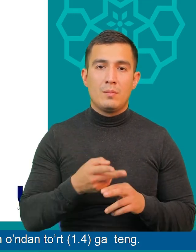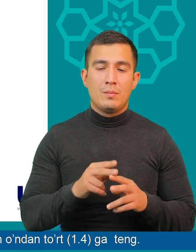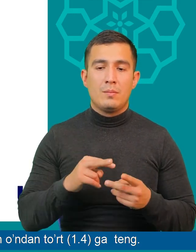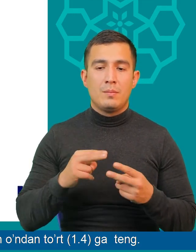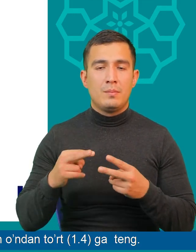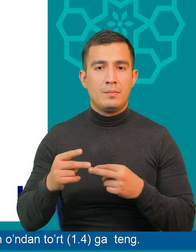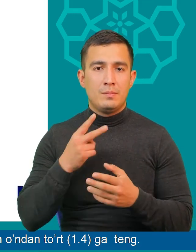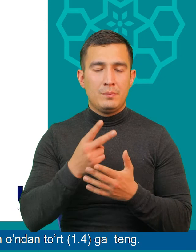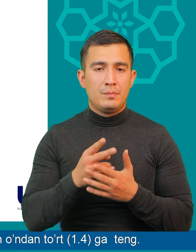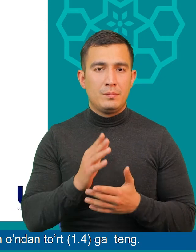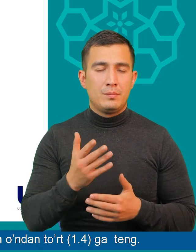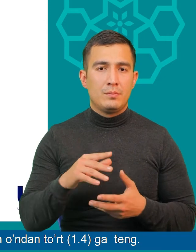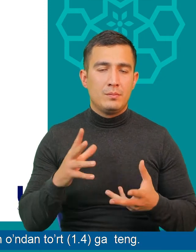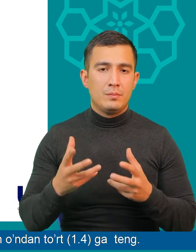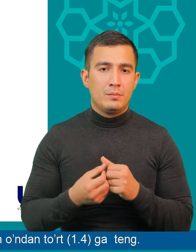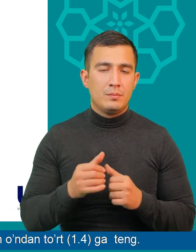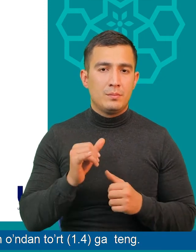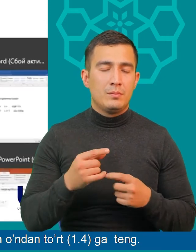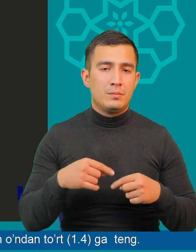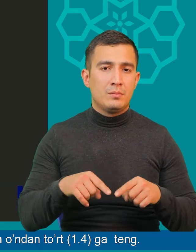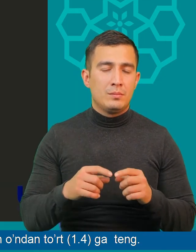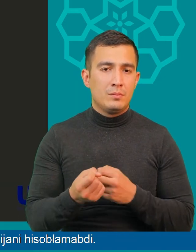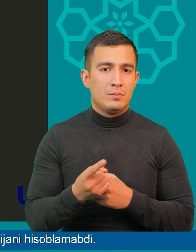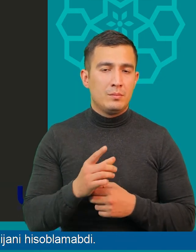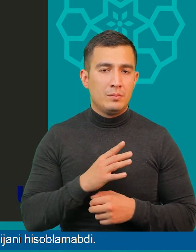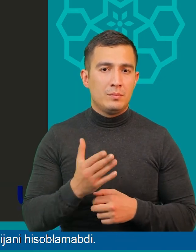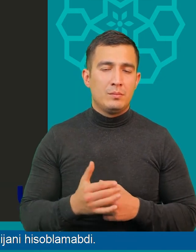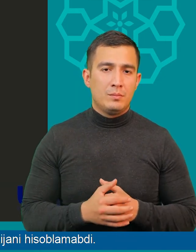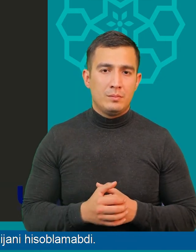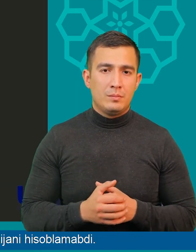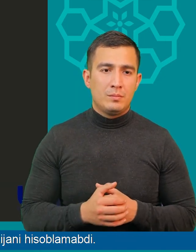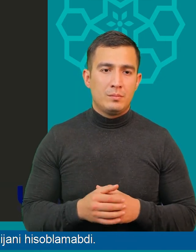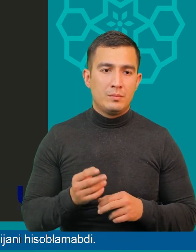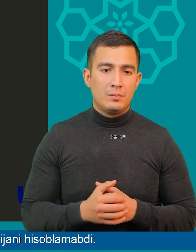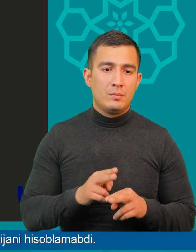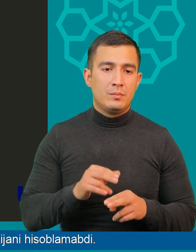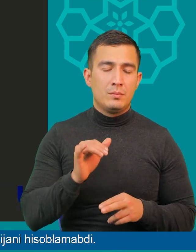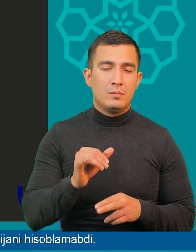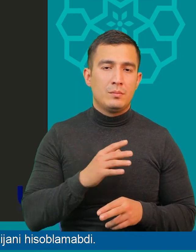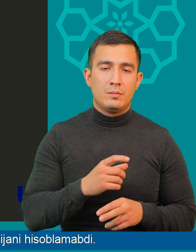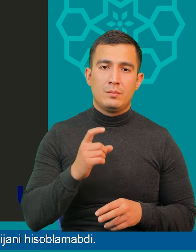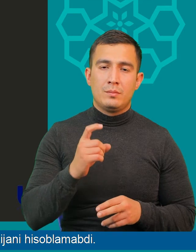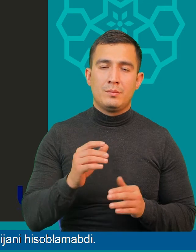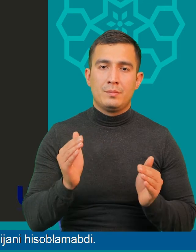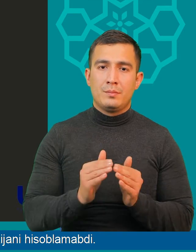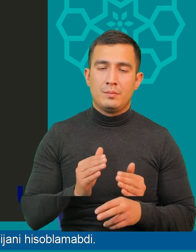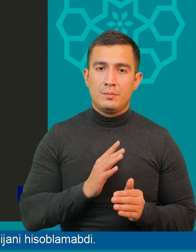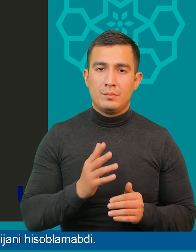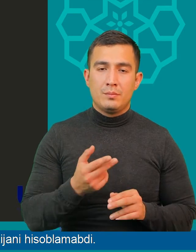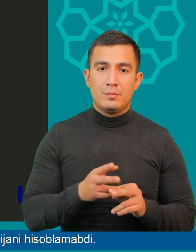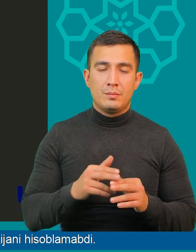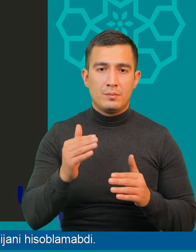ko'ramiz. Natija 1.10 dan 1 ga teng. Ya'ni bu yerda x sim kichkina, demak,